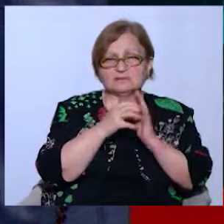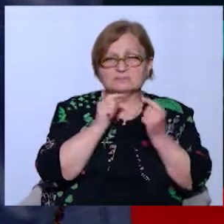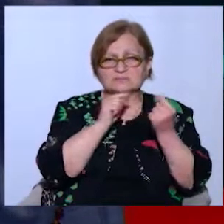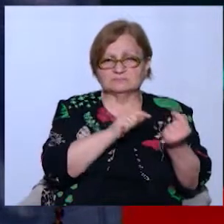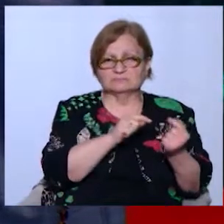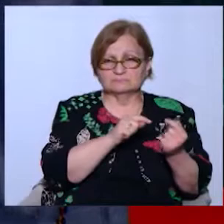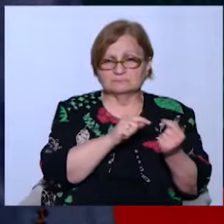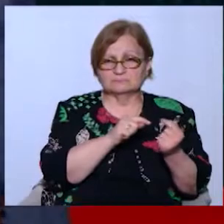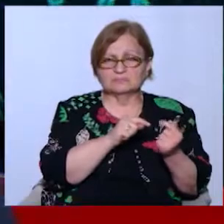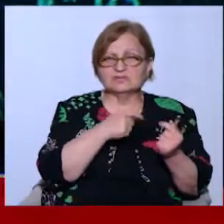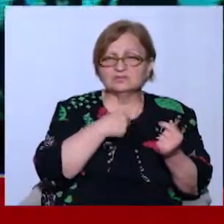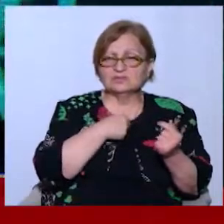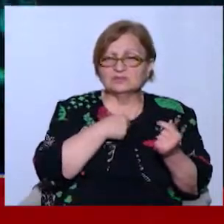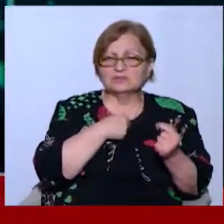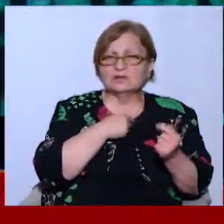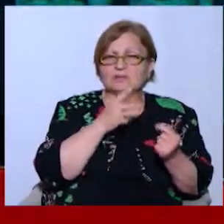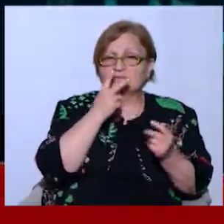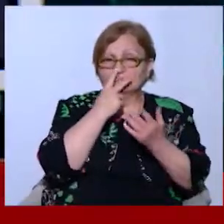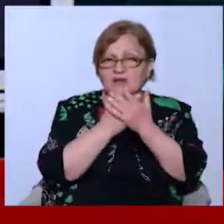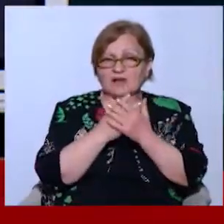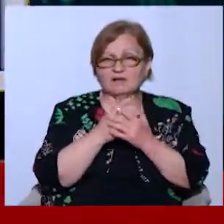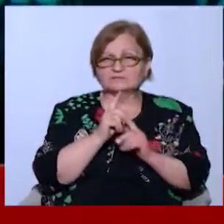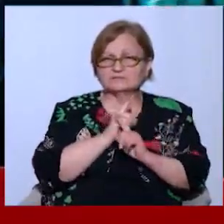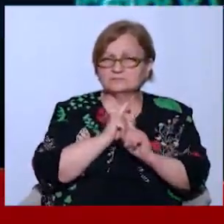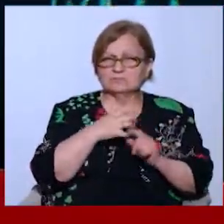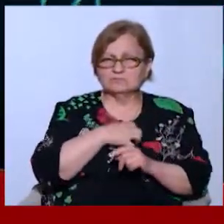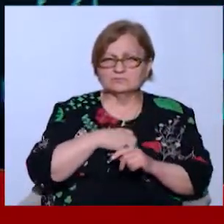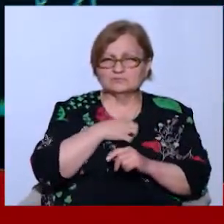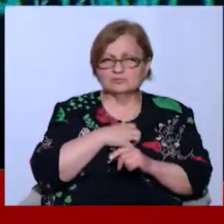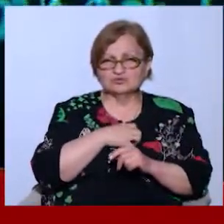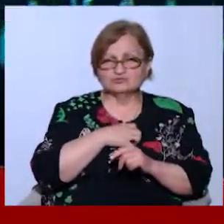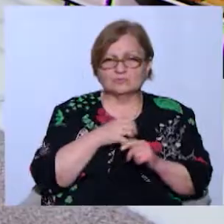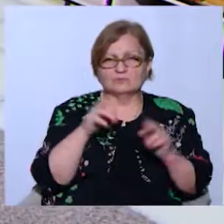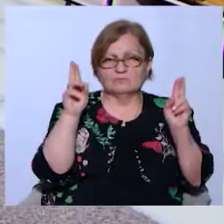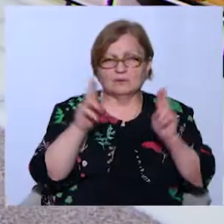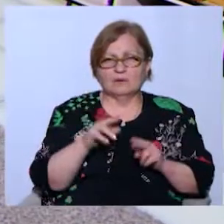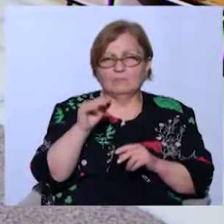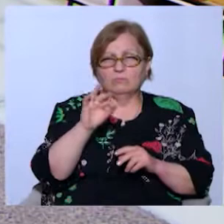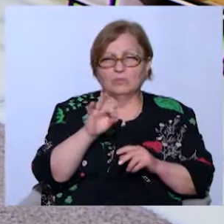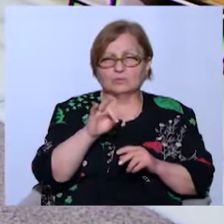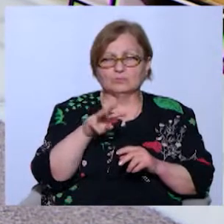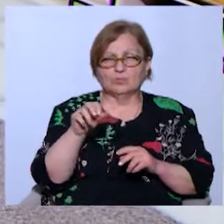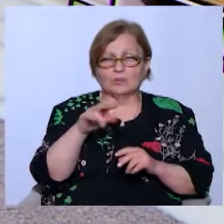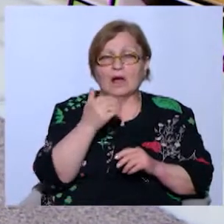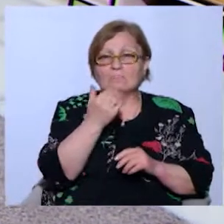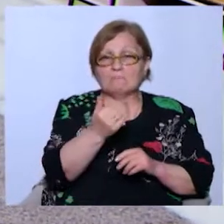მივდივართ ძალიან მნიშვნელოვან ფორმულაზე, როცა ჩვენ გვაქვს რაღაც ხდომილობა და მასი საწინააღმდეგო ხდომილობა, მათი ალბათობა,